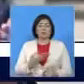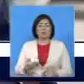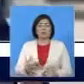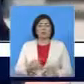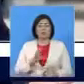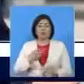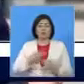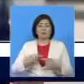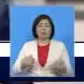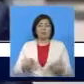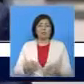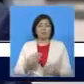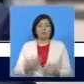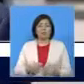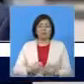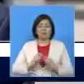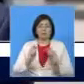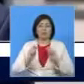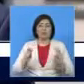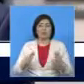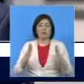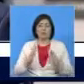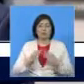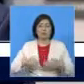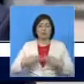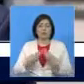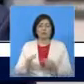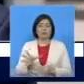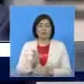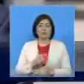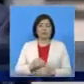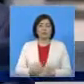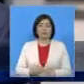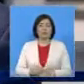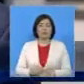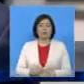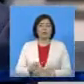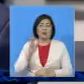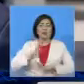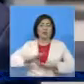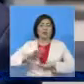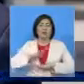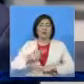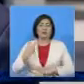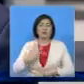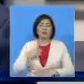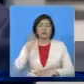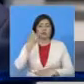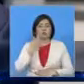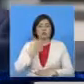мінекей қандай сендерге марапатты пәтер беріп отыр. Осының барлығы мына еліміздің 30 жылдағы